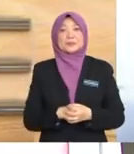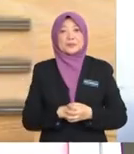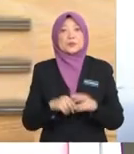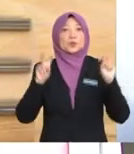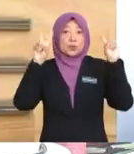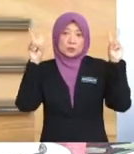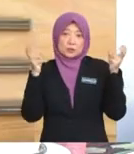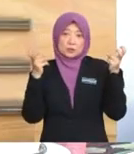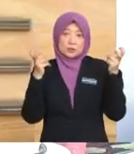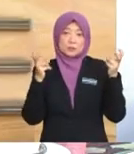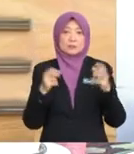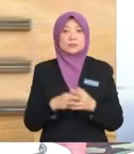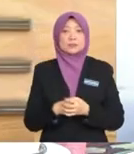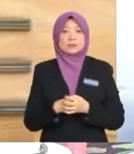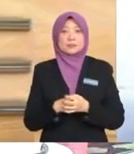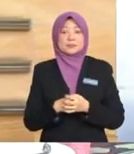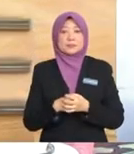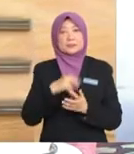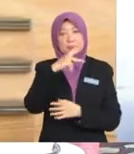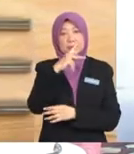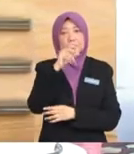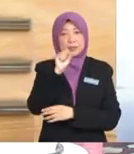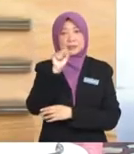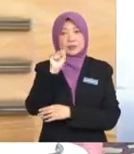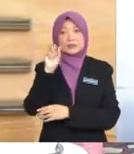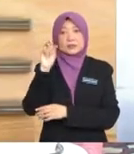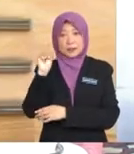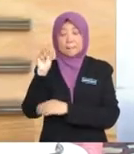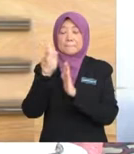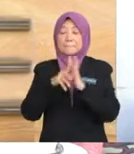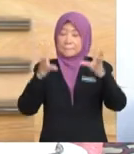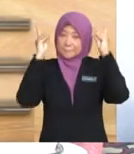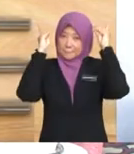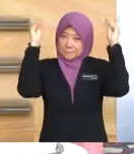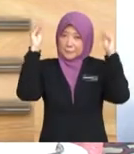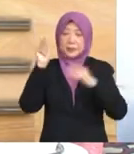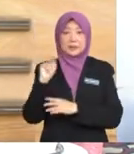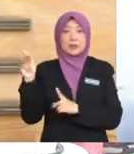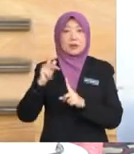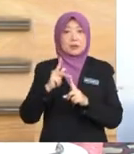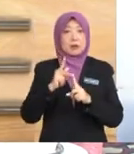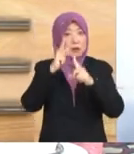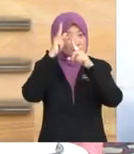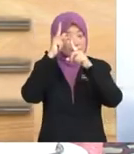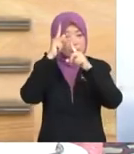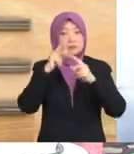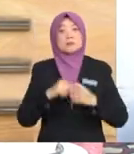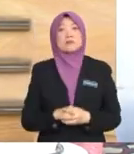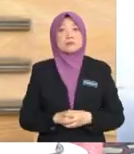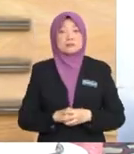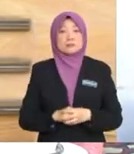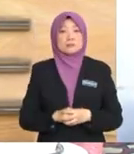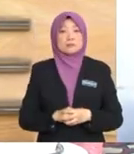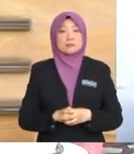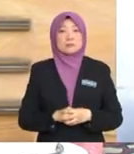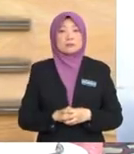ini bersangkutan dengan KSSM Pendidikan Khas. Kurikulum Standard Sekolah Menengah Pendidikan Khas. Okey, ini